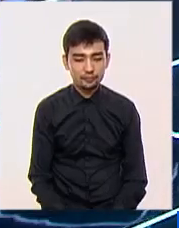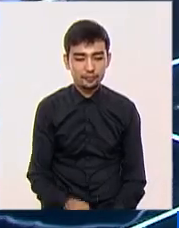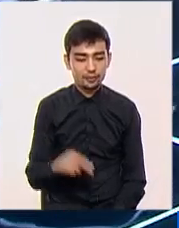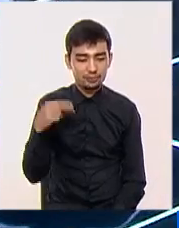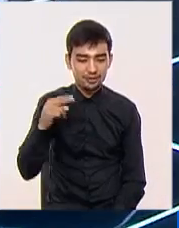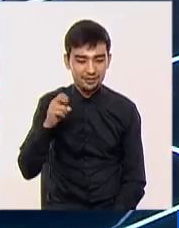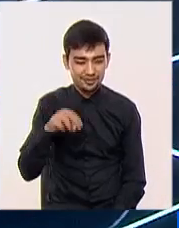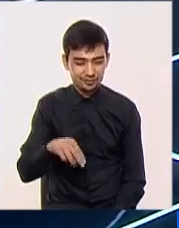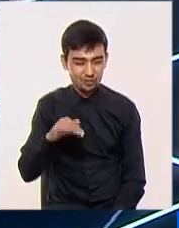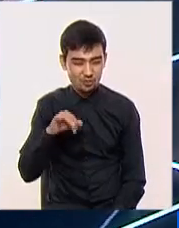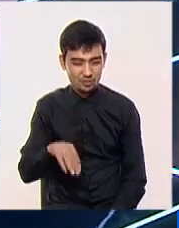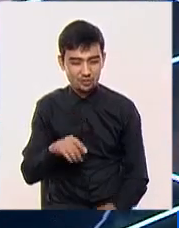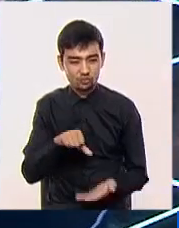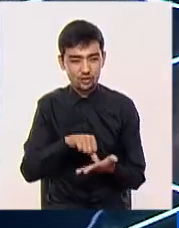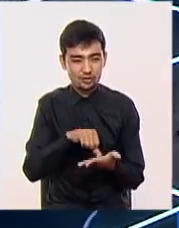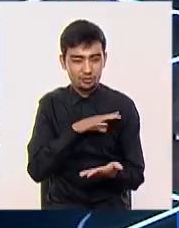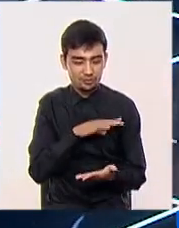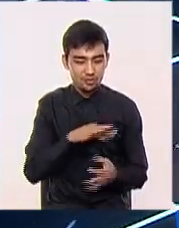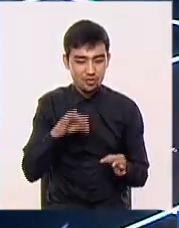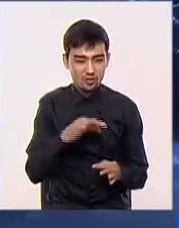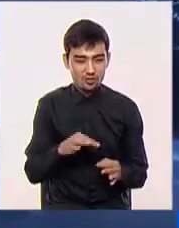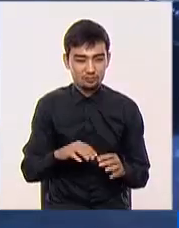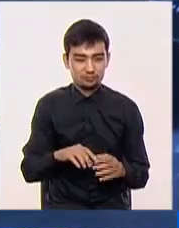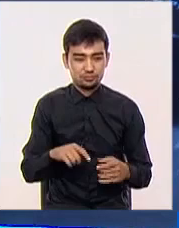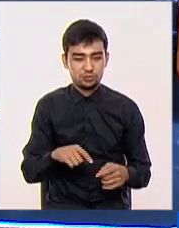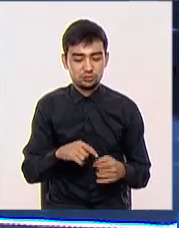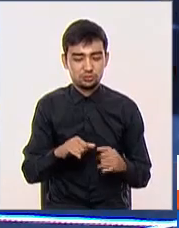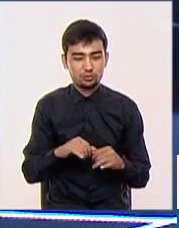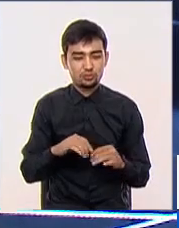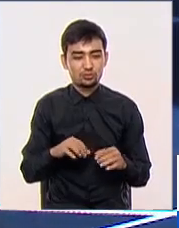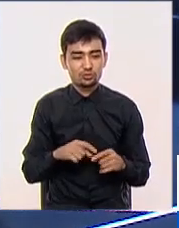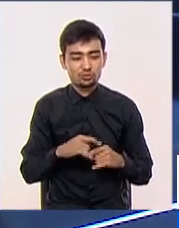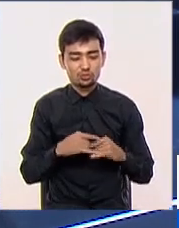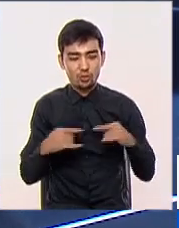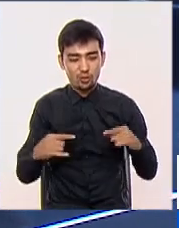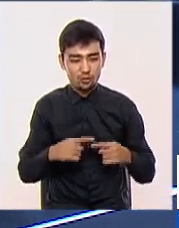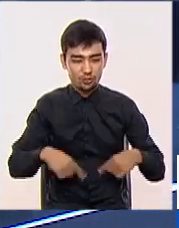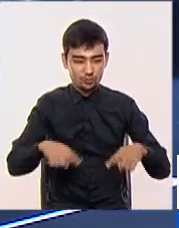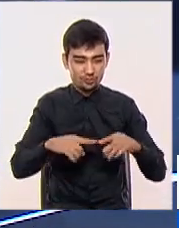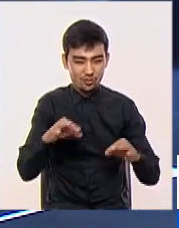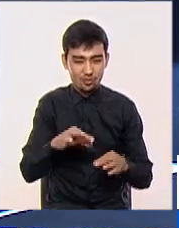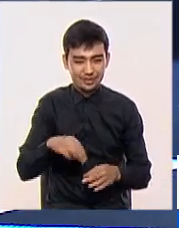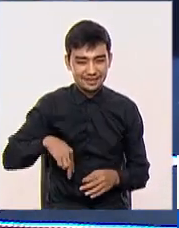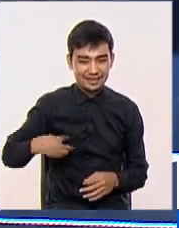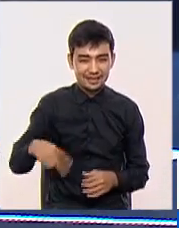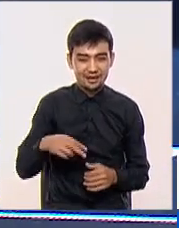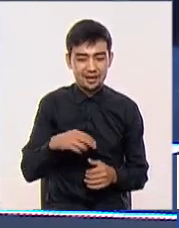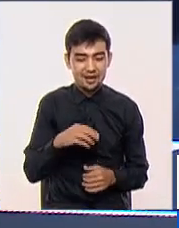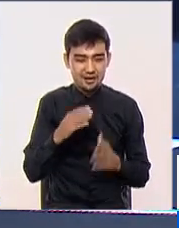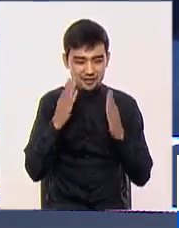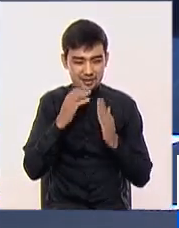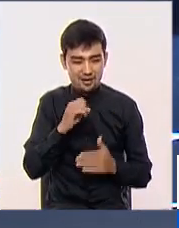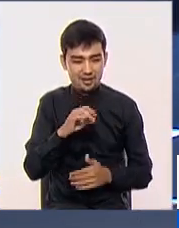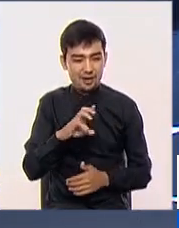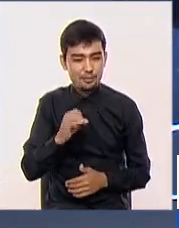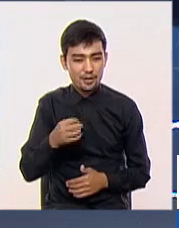Касым-Жомарт Токаев принял участие в инвестиционном круглом столе с представителями деловой элиты Саудовской Аравии. Главной